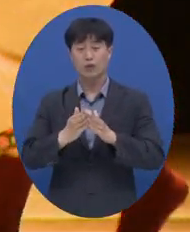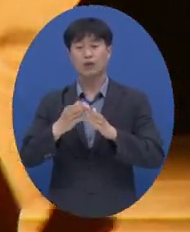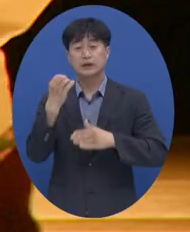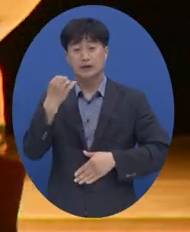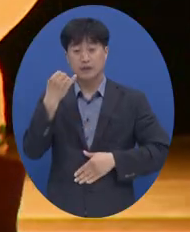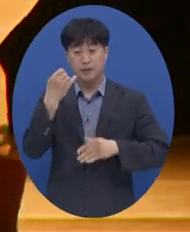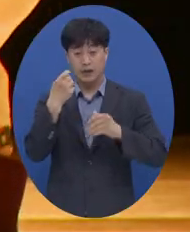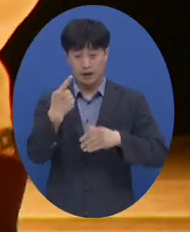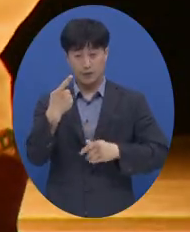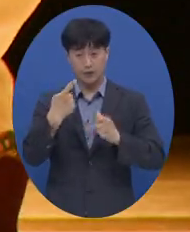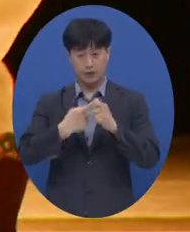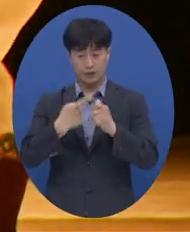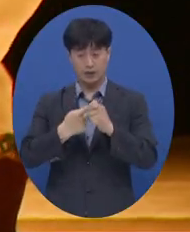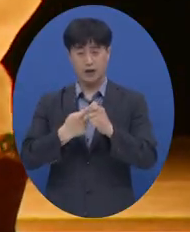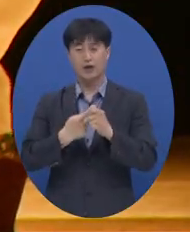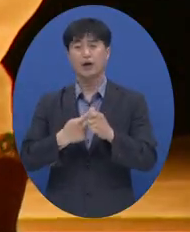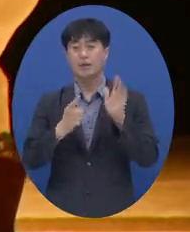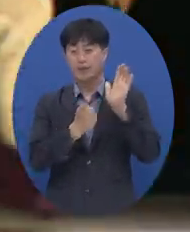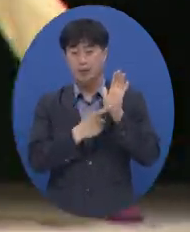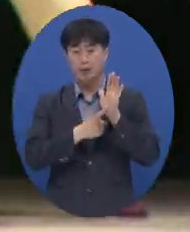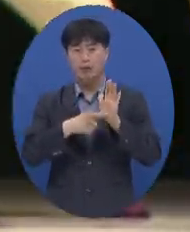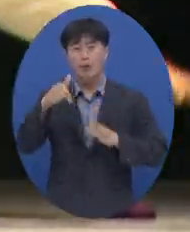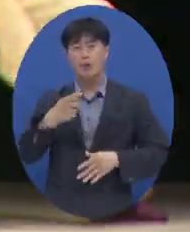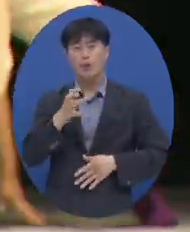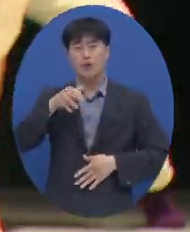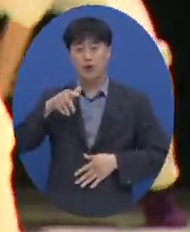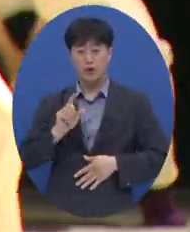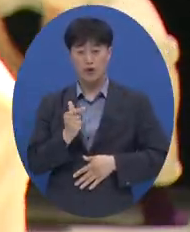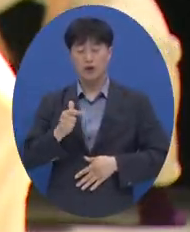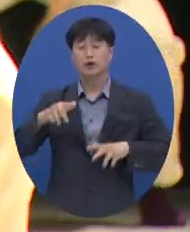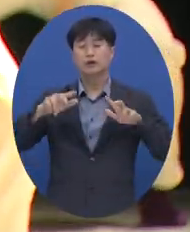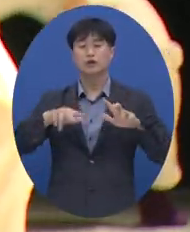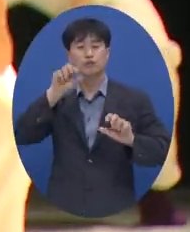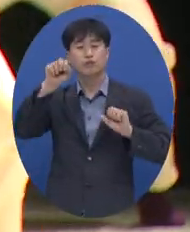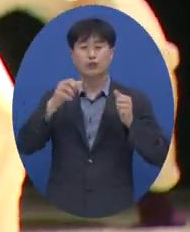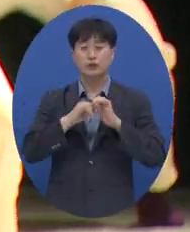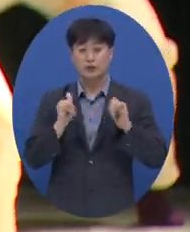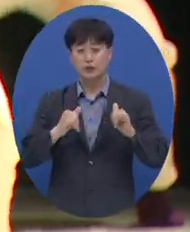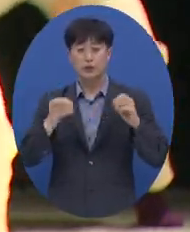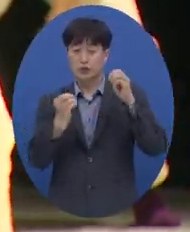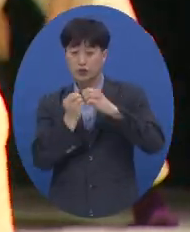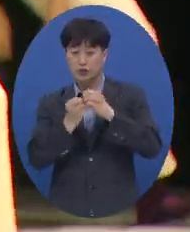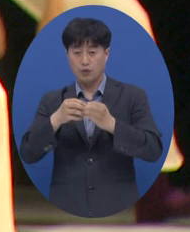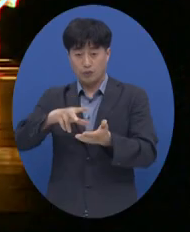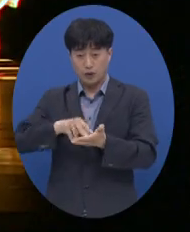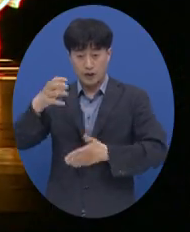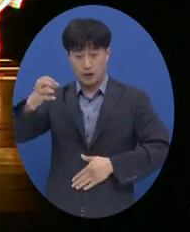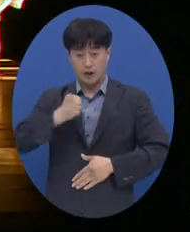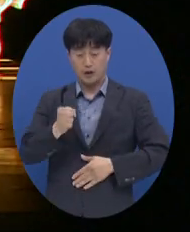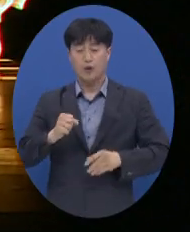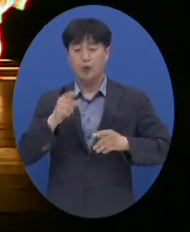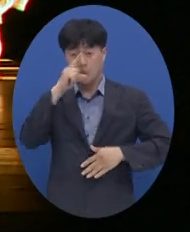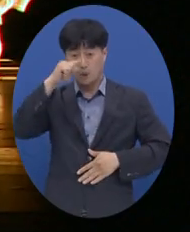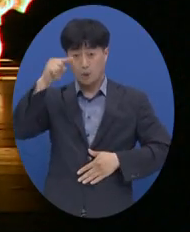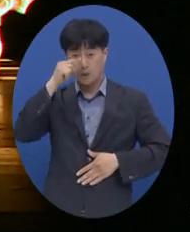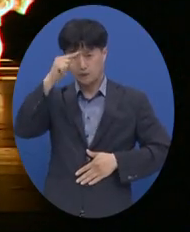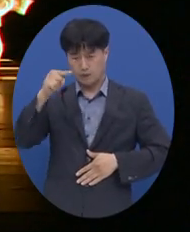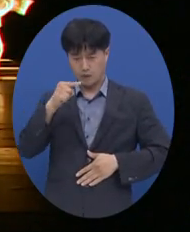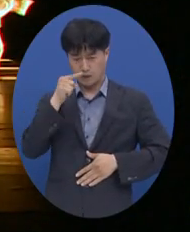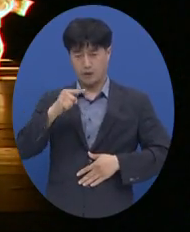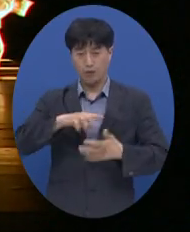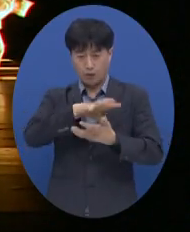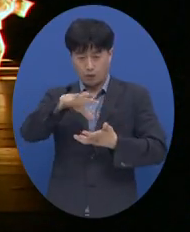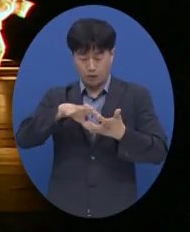경기도립무용단의 41번째 정기공연 공전으로 현대무용수들이 우리 전통 소재를 갖고 동서양의 조화를 표현한 퓨전